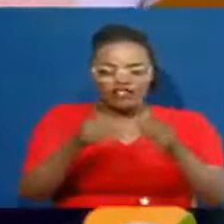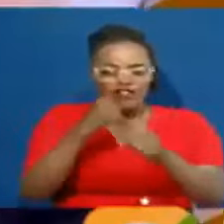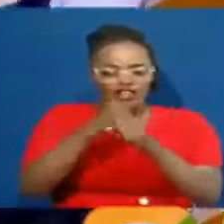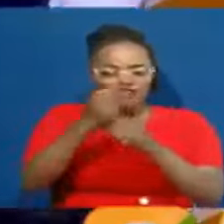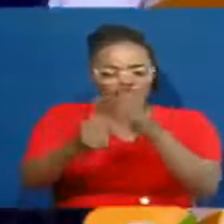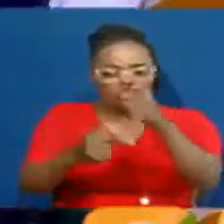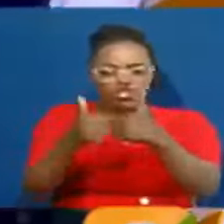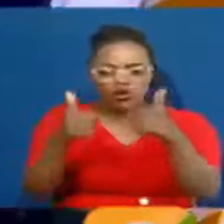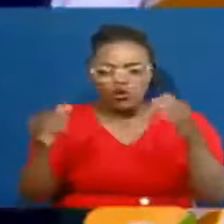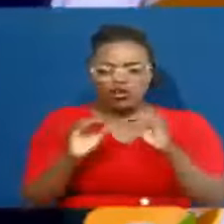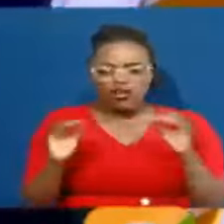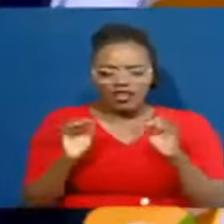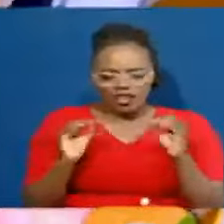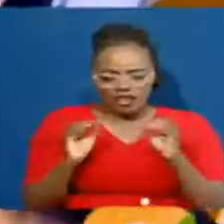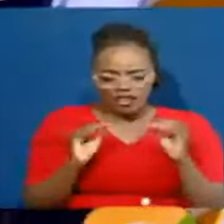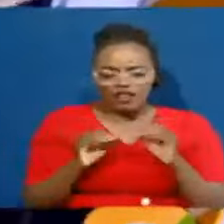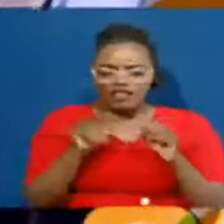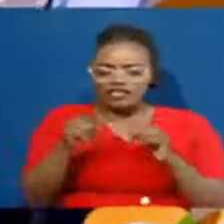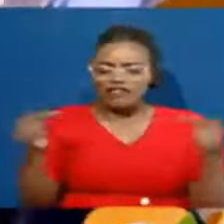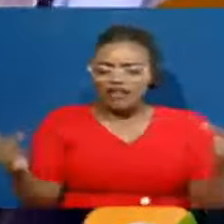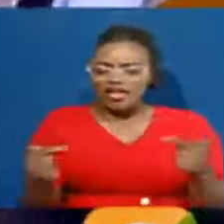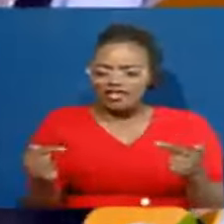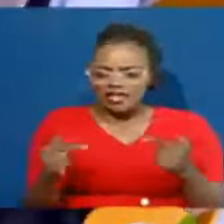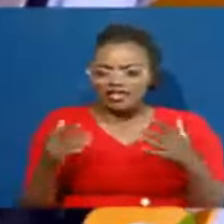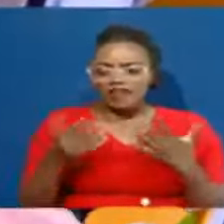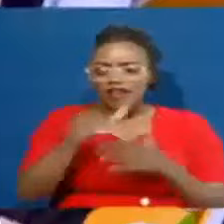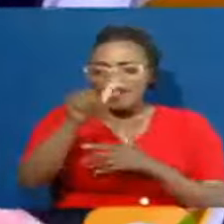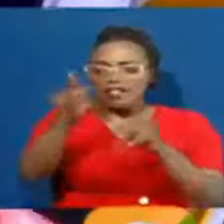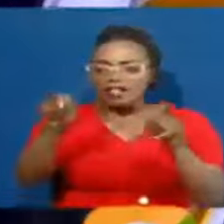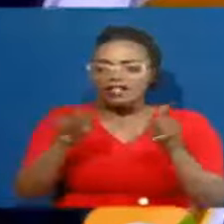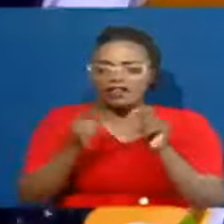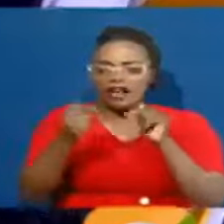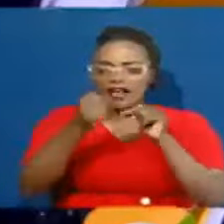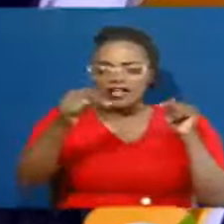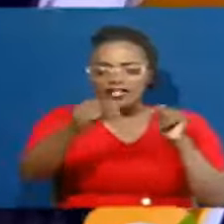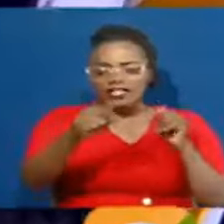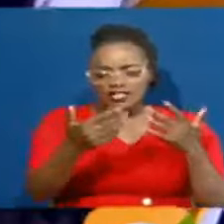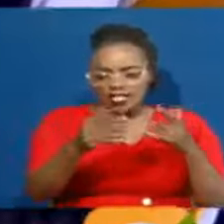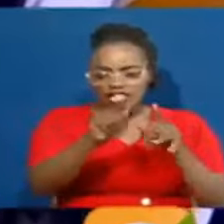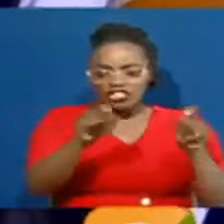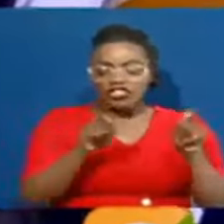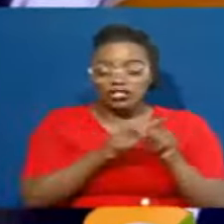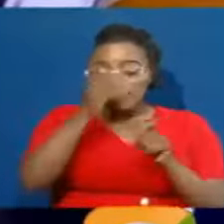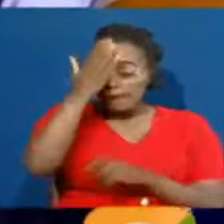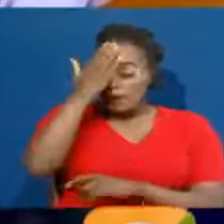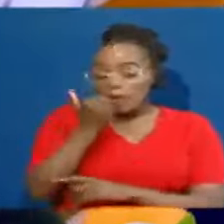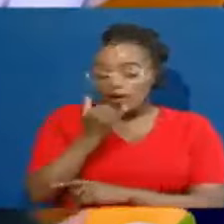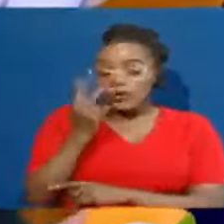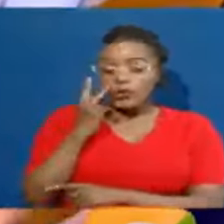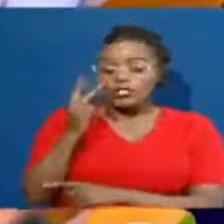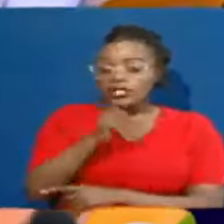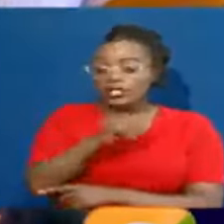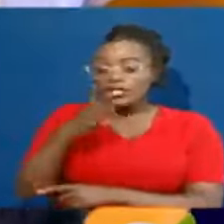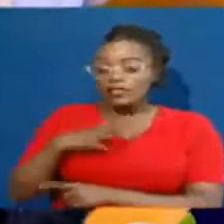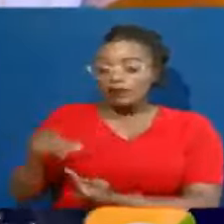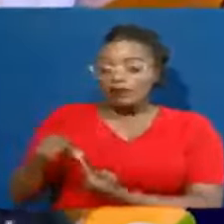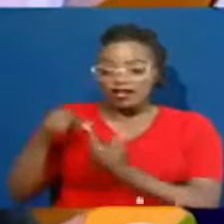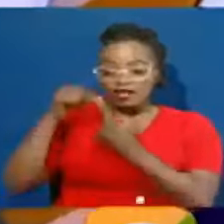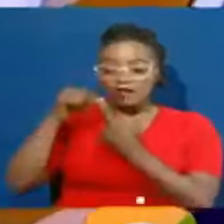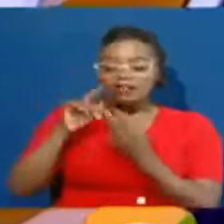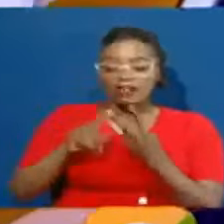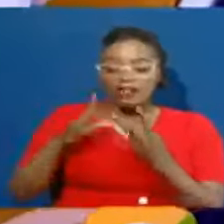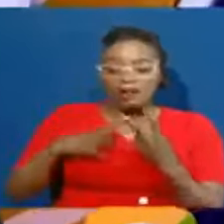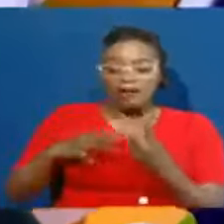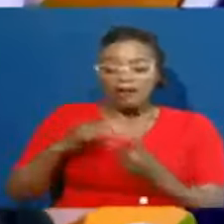vizuri, na in fact inawachochea kabila zingine against ile kabila, kwa sababu mtu anaona hawa ndio special, hawa